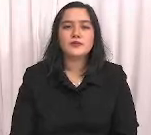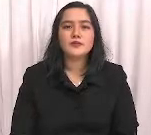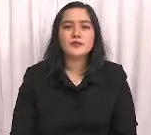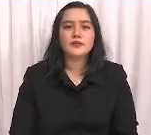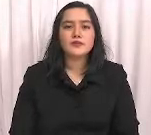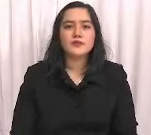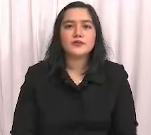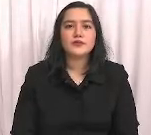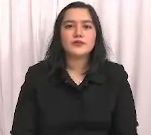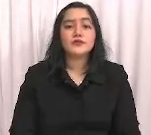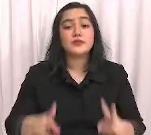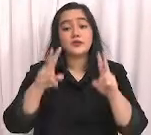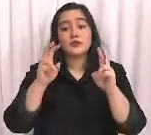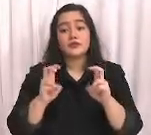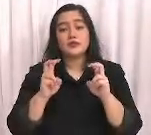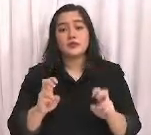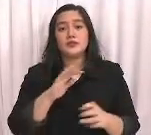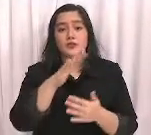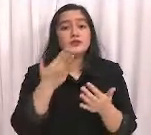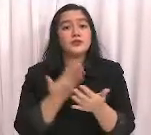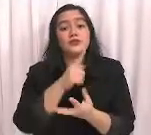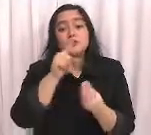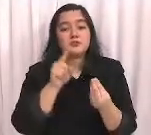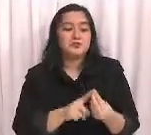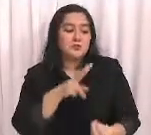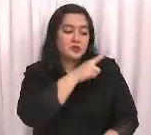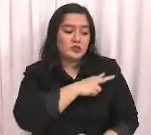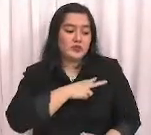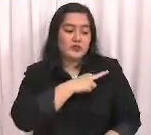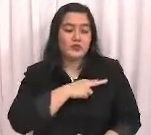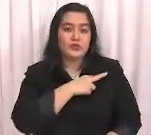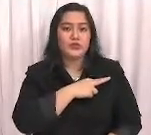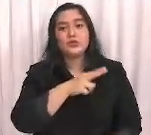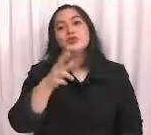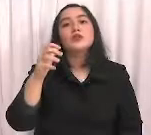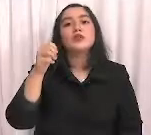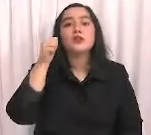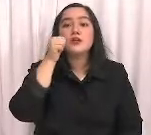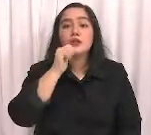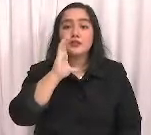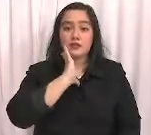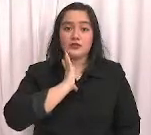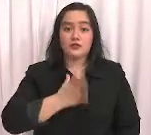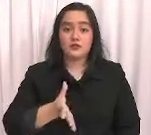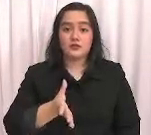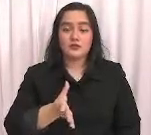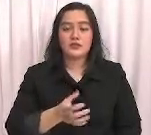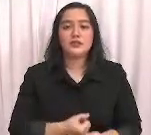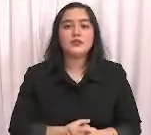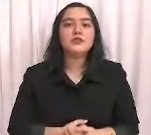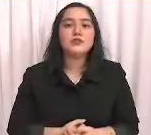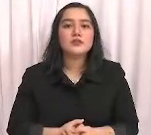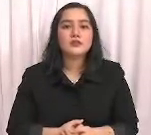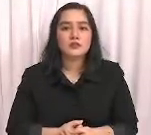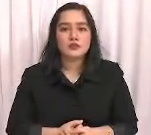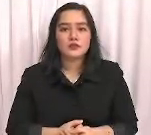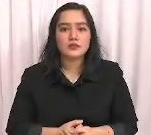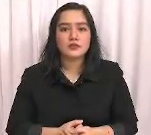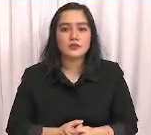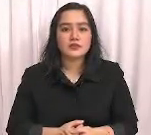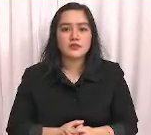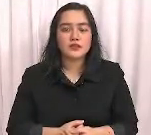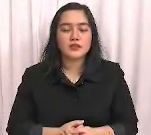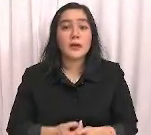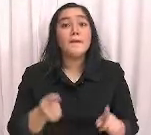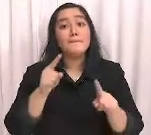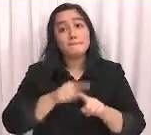Alright? So, a virtuous woman. Pero ang tinalakay niya po rito is about virtuous wife.